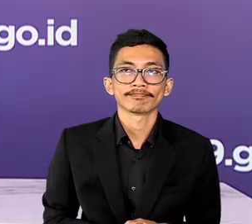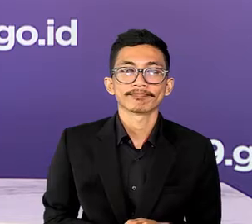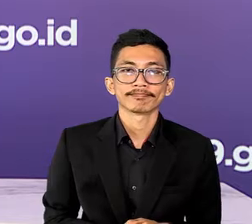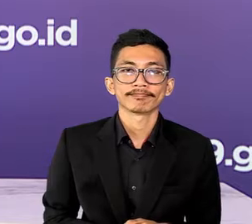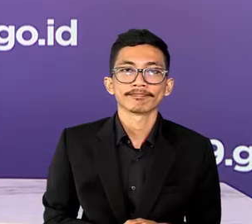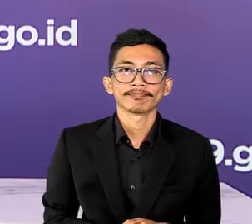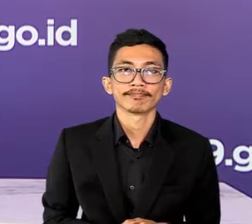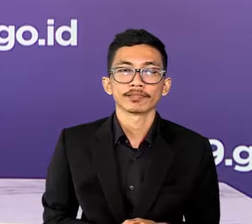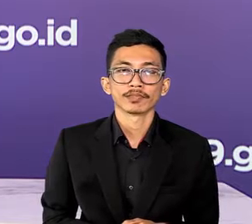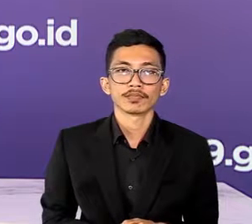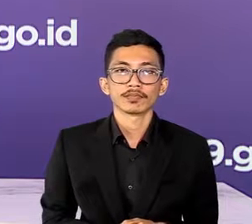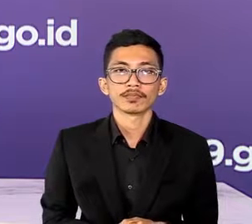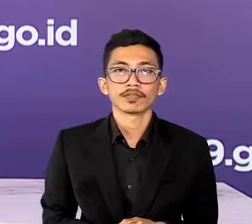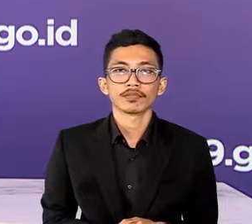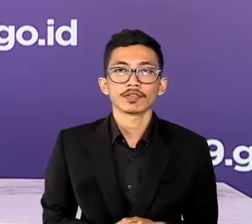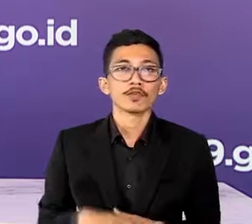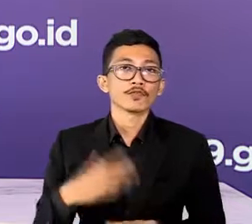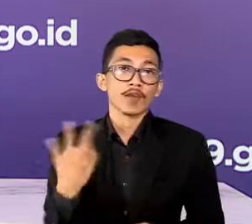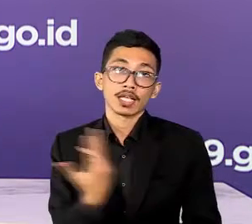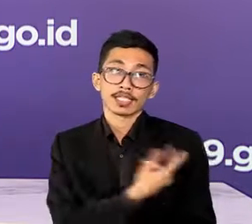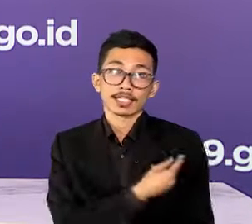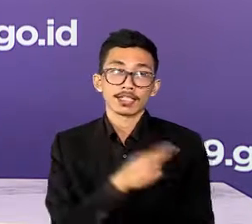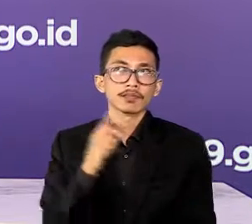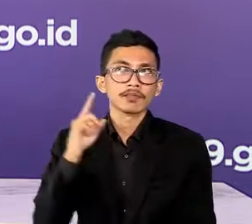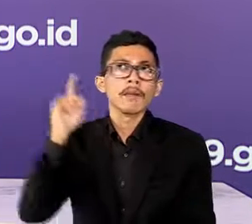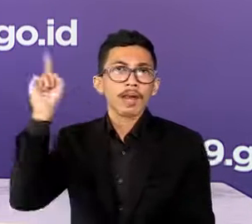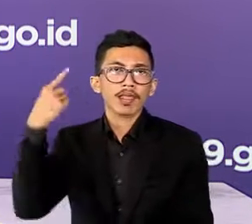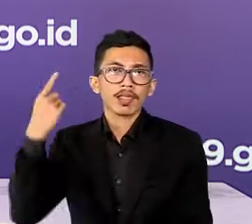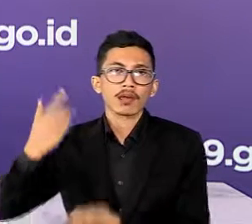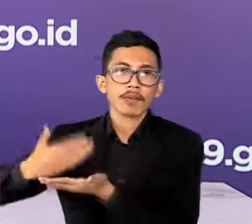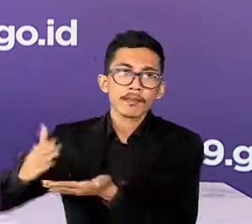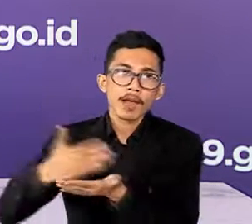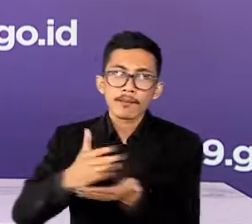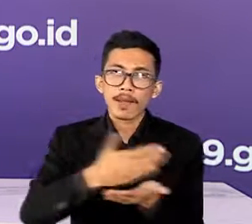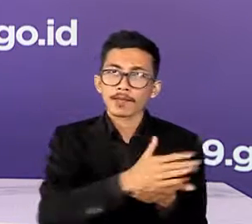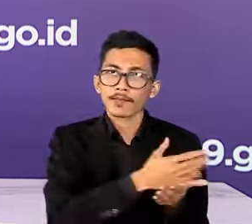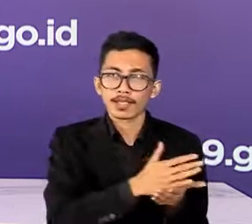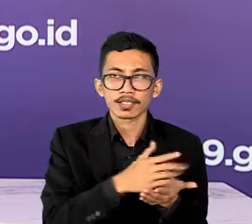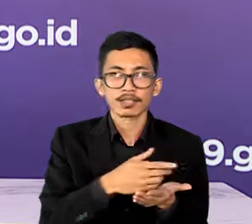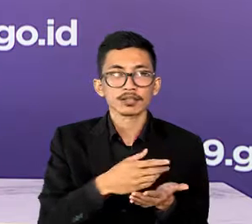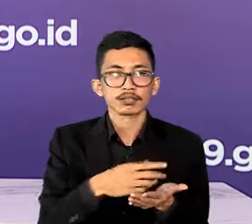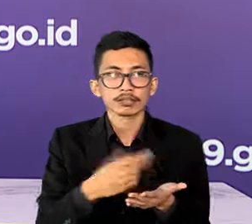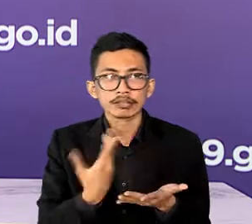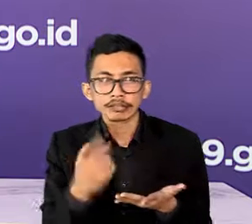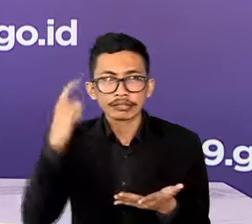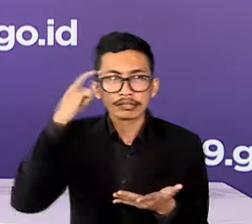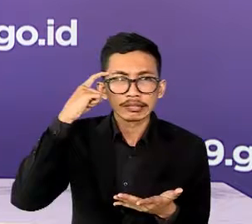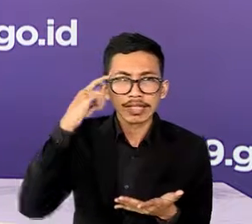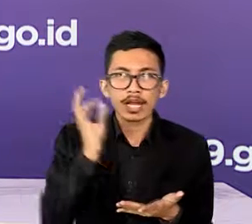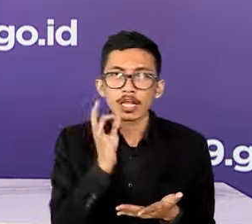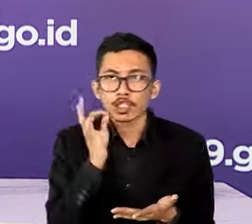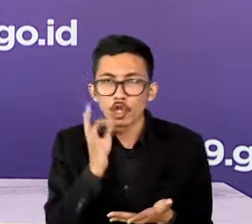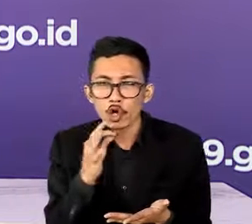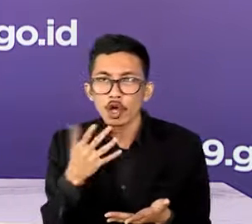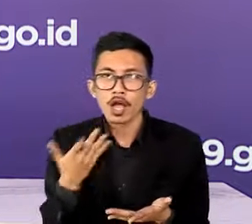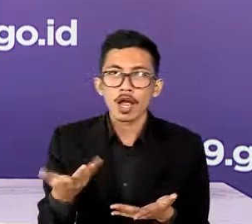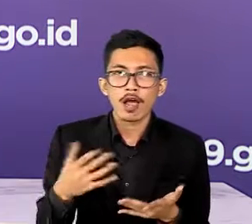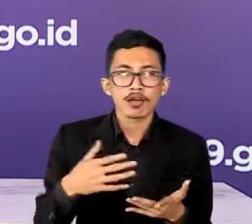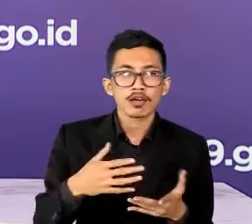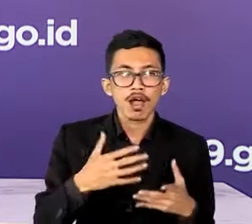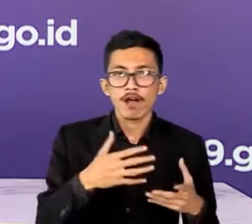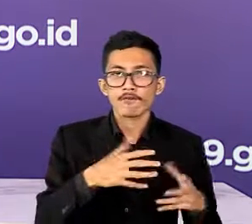vaksin didistribusikan oleh pemerintah dengan memprioritaskan pertimbangan resiko perhitungan laporan stok